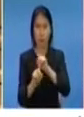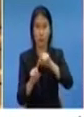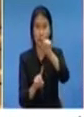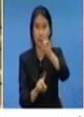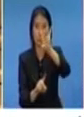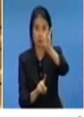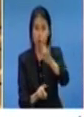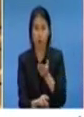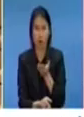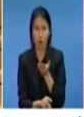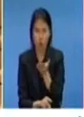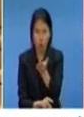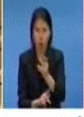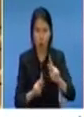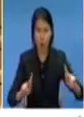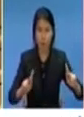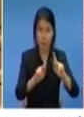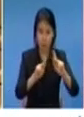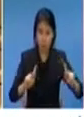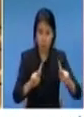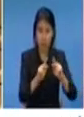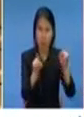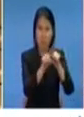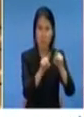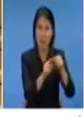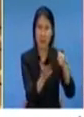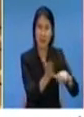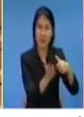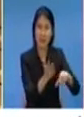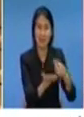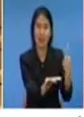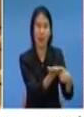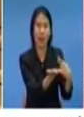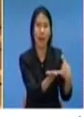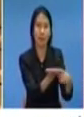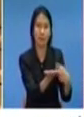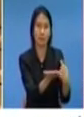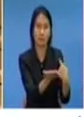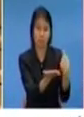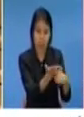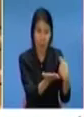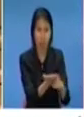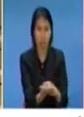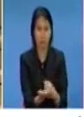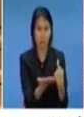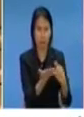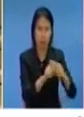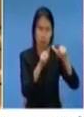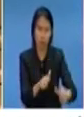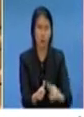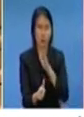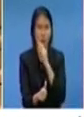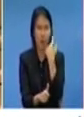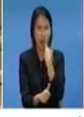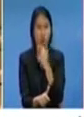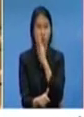ขอความร่วมมือให้กระทรวงการคลังลดเบี้ยประกันให้กับคนที่ติด CCTV กระทรวงการ